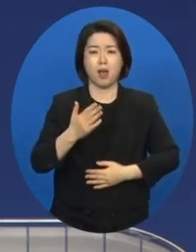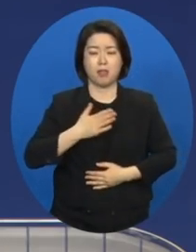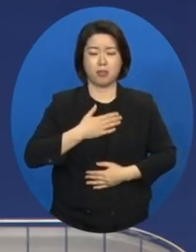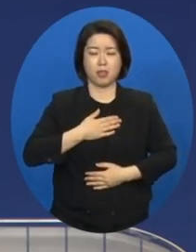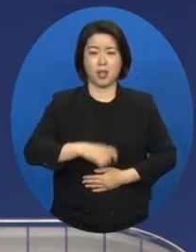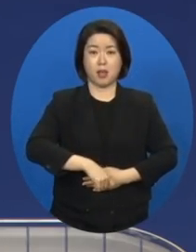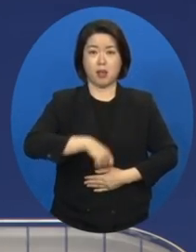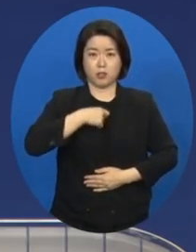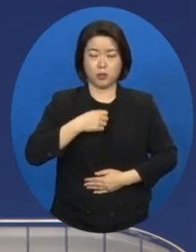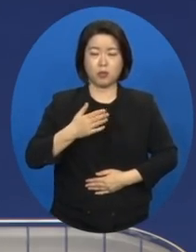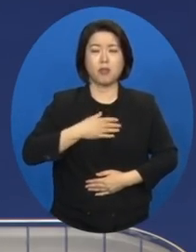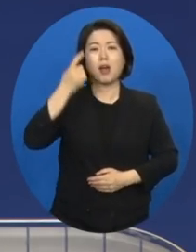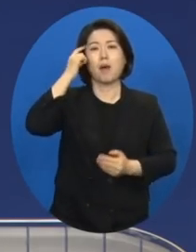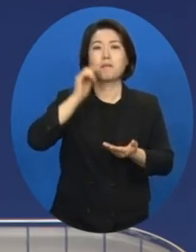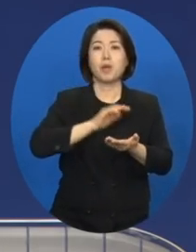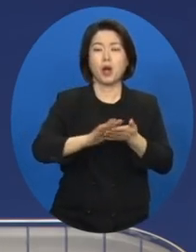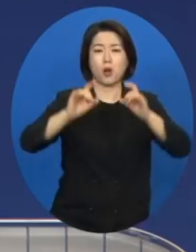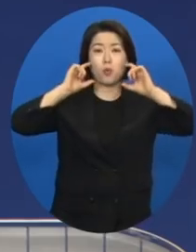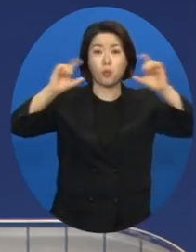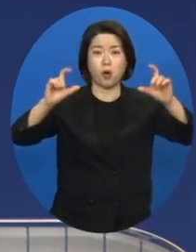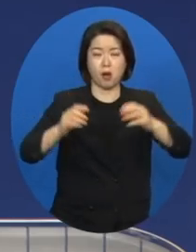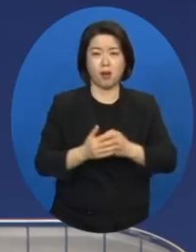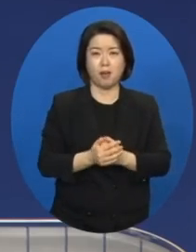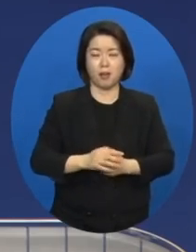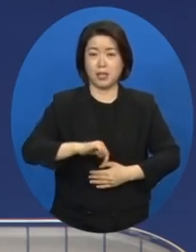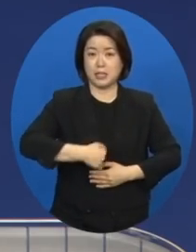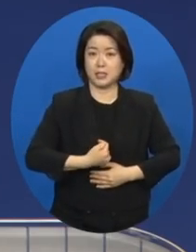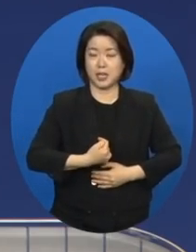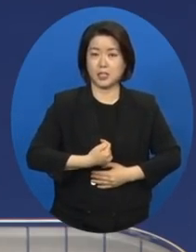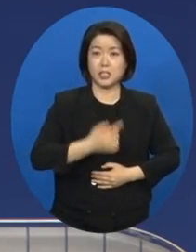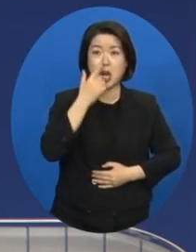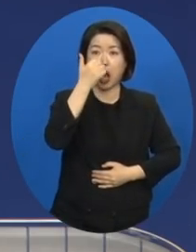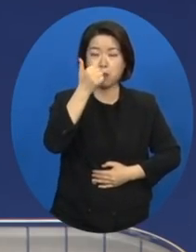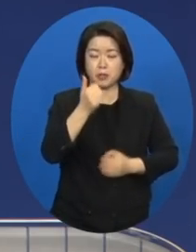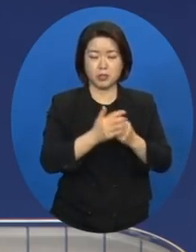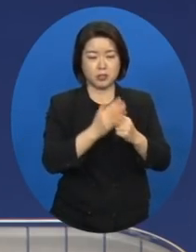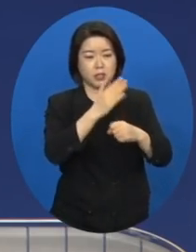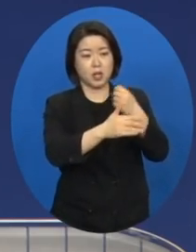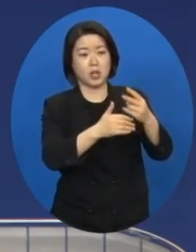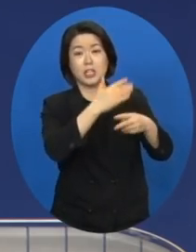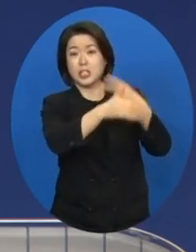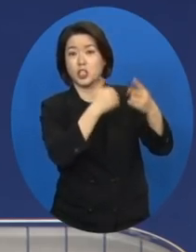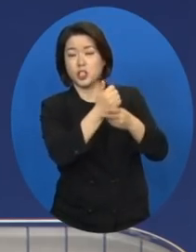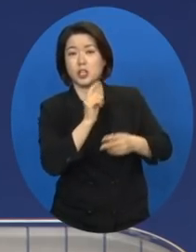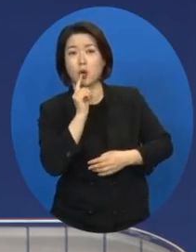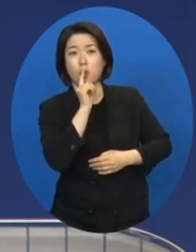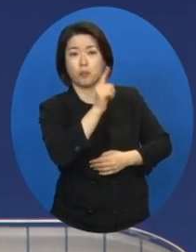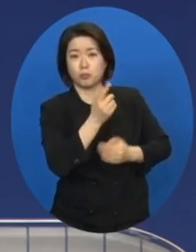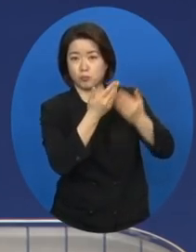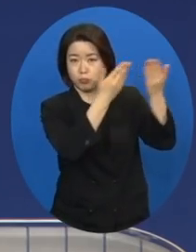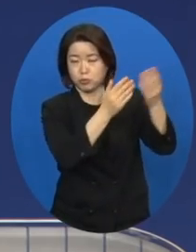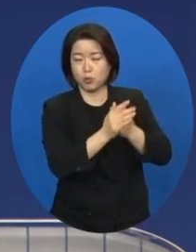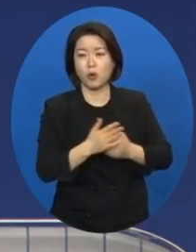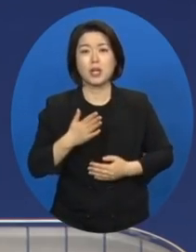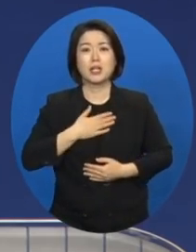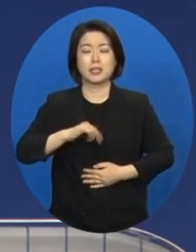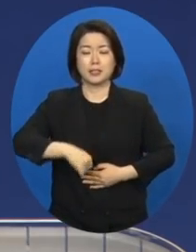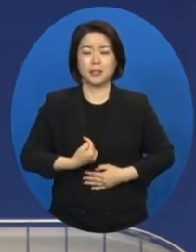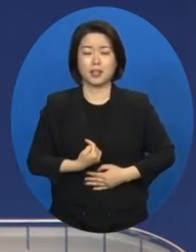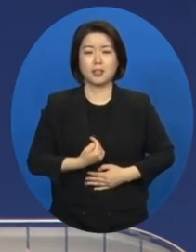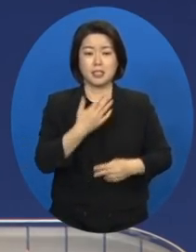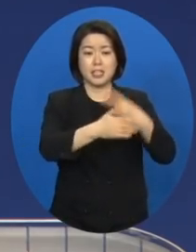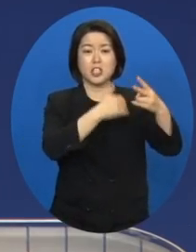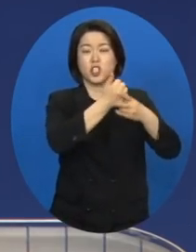평화다. 그러면서 자신의 양아버지 시저를 신이라고 명하고 자기는 그 신의 아들이라고 스스로